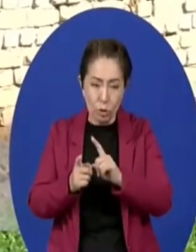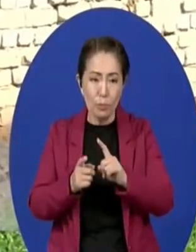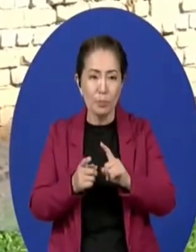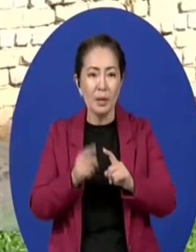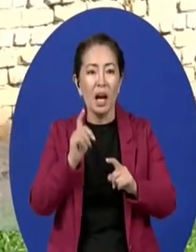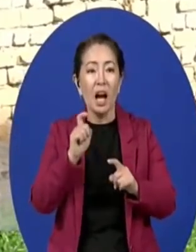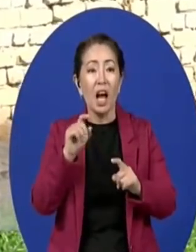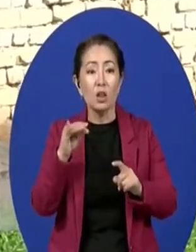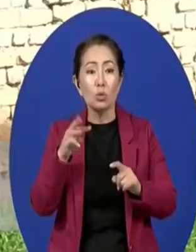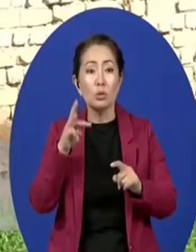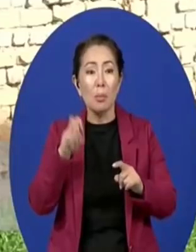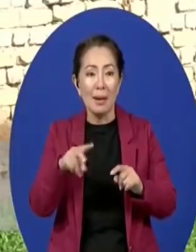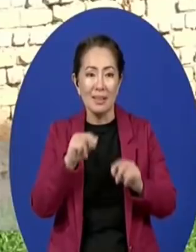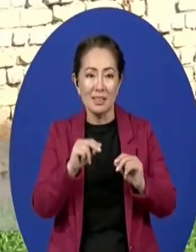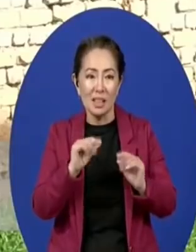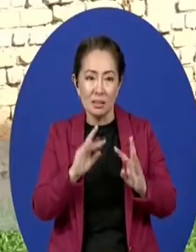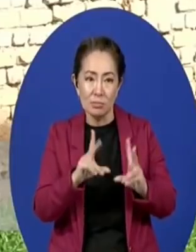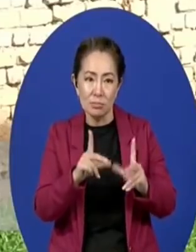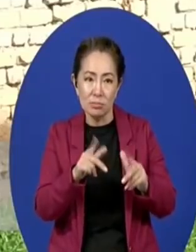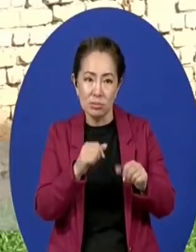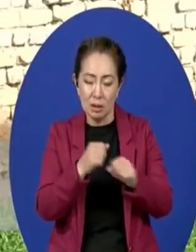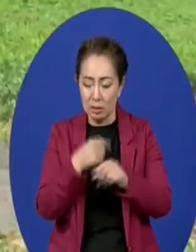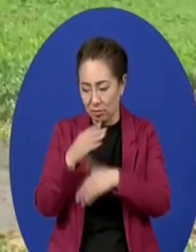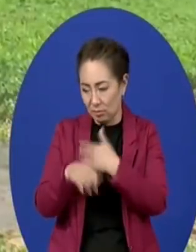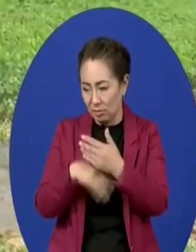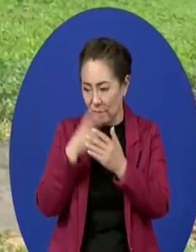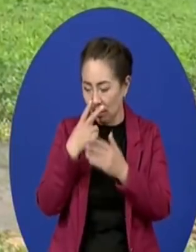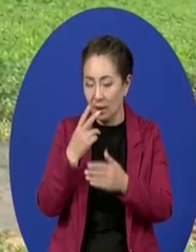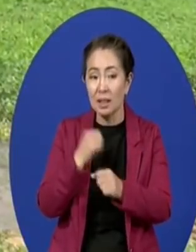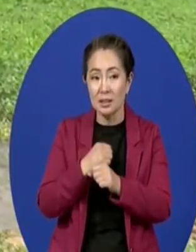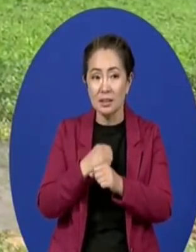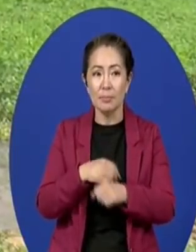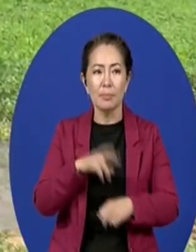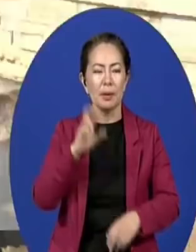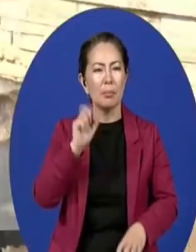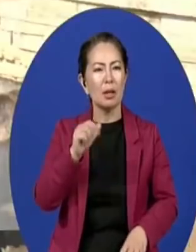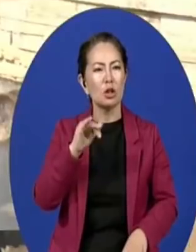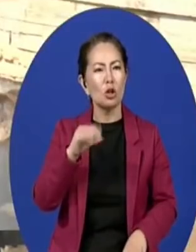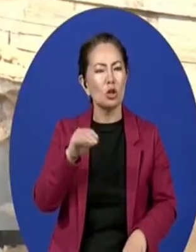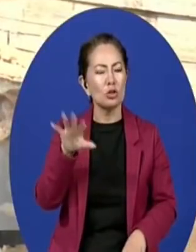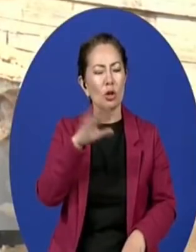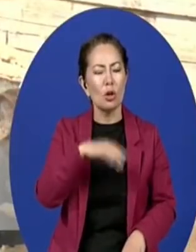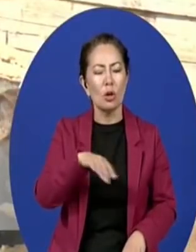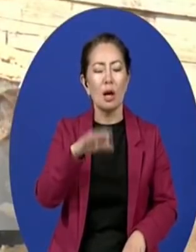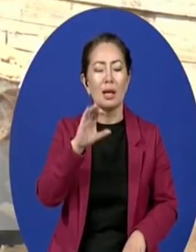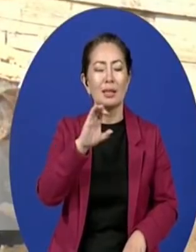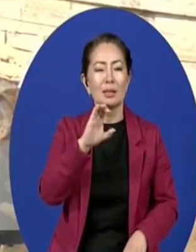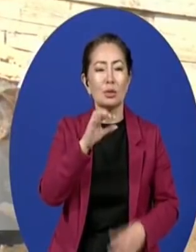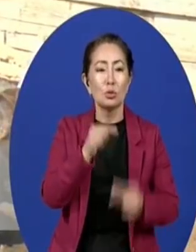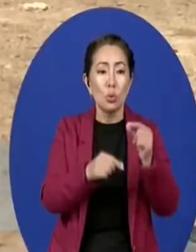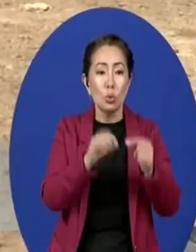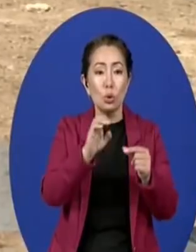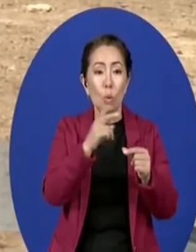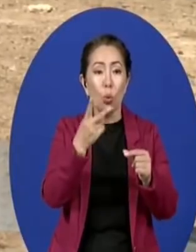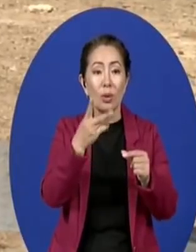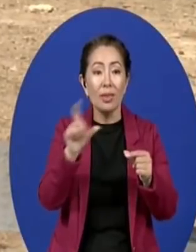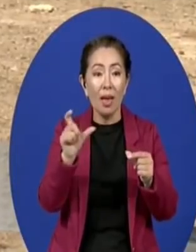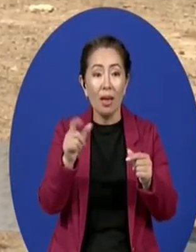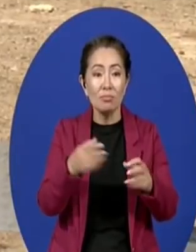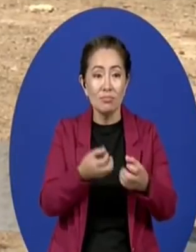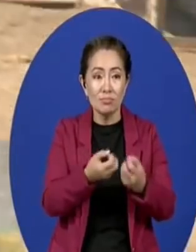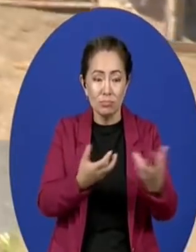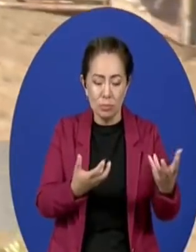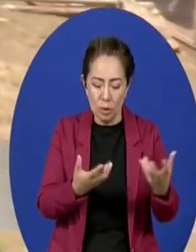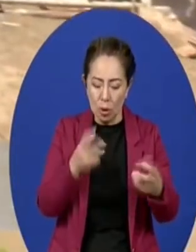малаа чанаржуулах зэрэг арга хэмжээнүүдийг авч ажилладаг. Батаржих Mongolian үйлдвэрийн сайлын үнэ өсгөн өржүүлдэг. Цаашдаа үйлдвэр